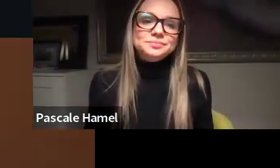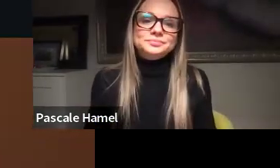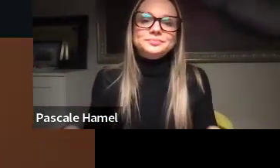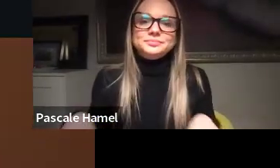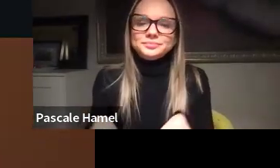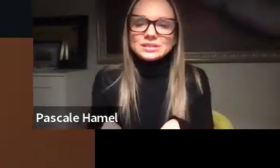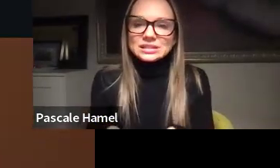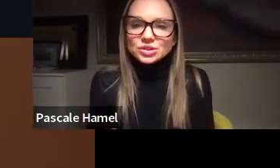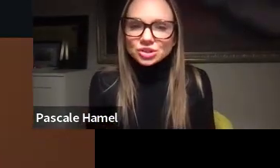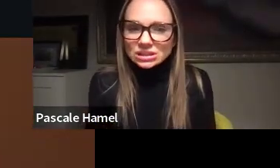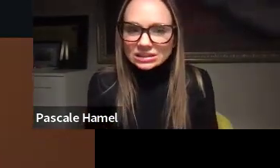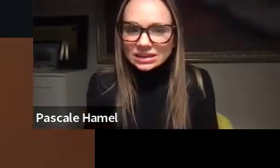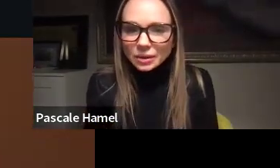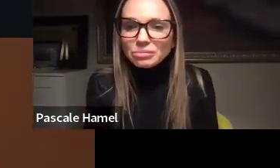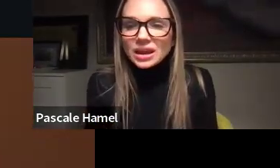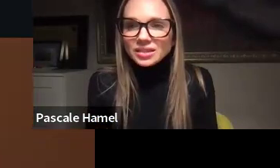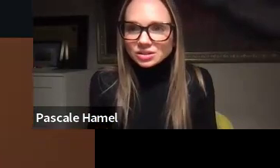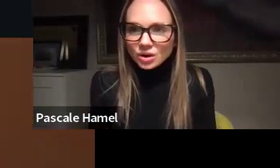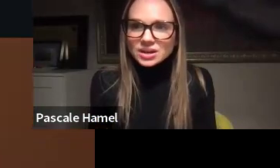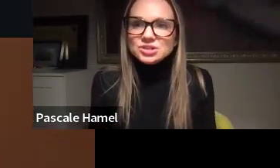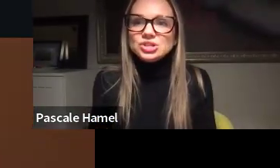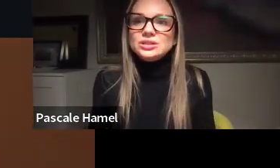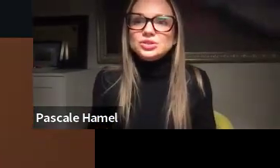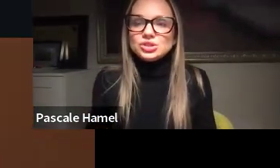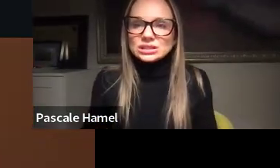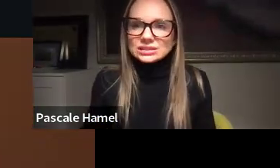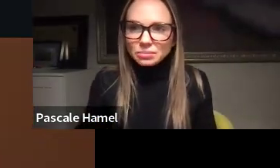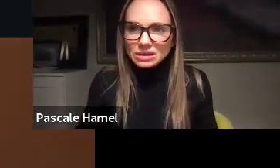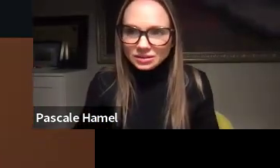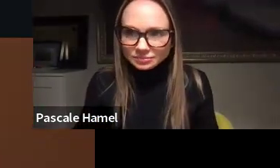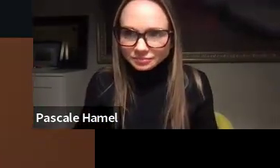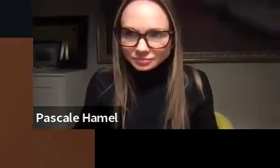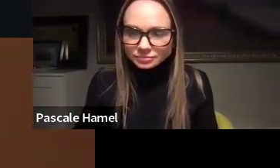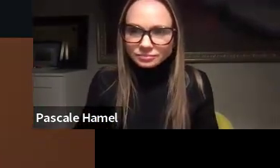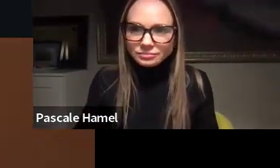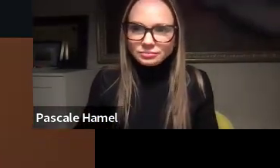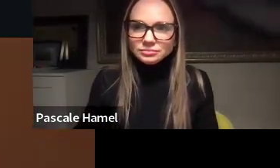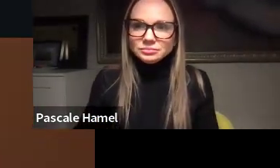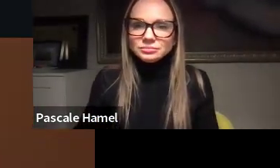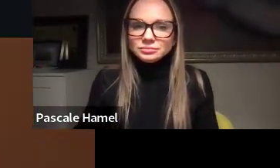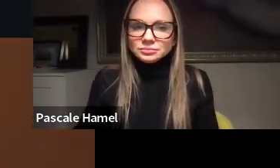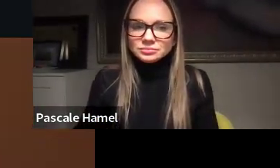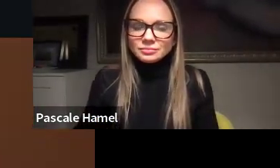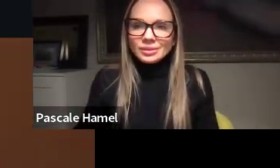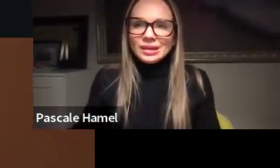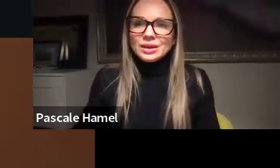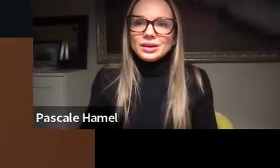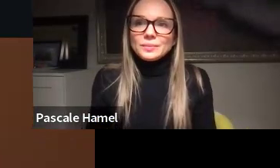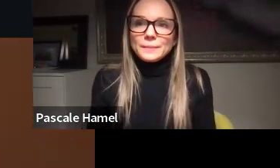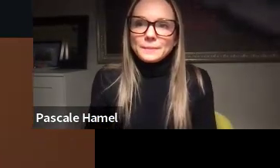L'important, là, c'est de se sentir bien dans son linge et de se sentir belle.